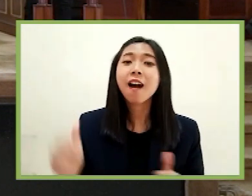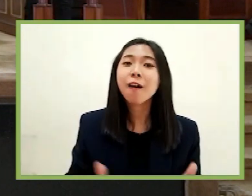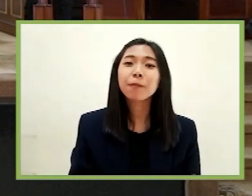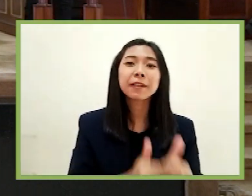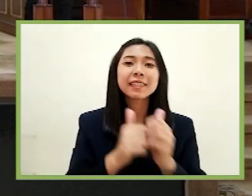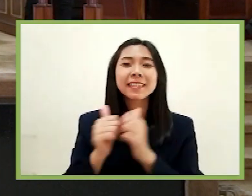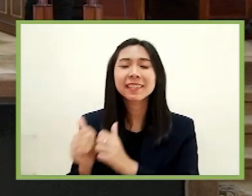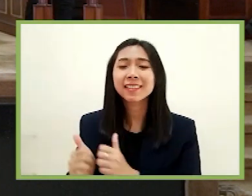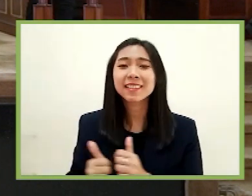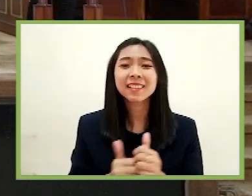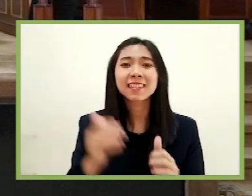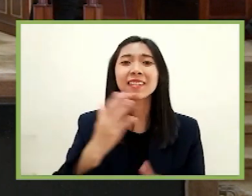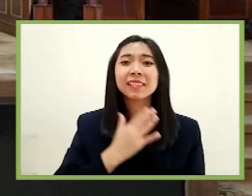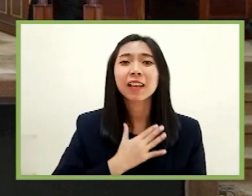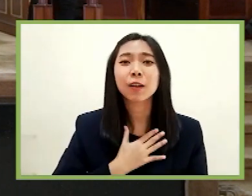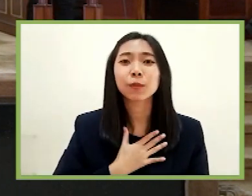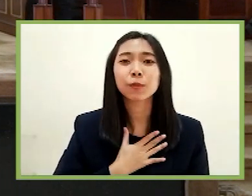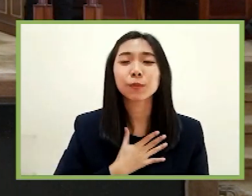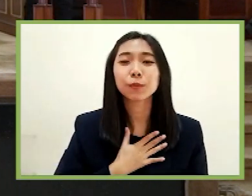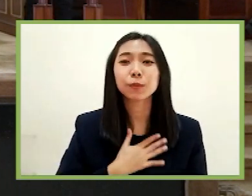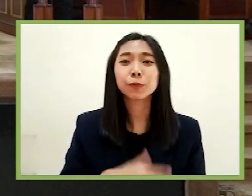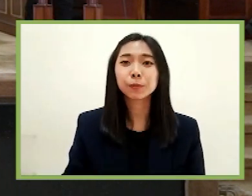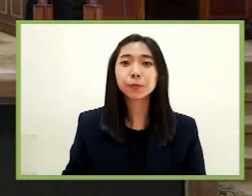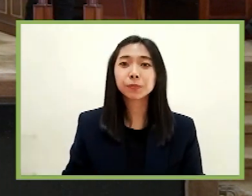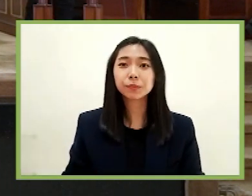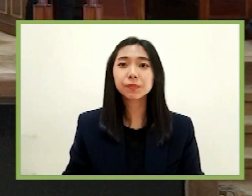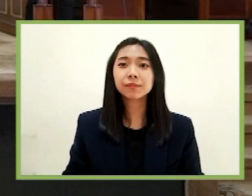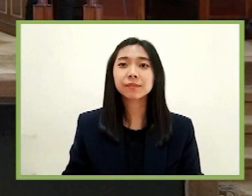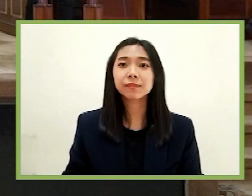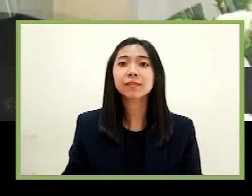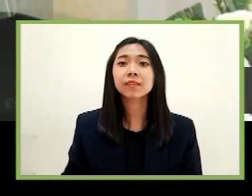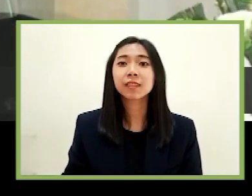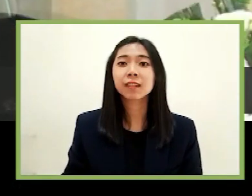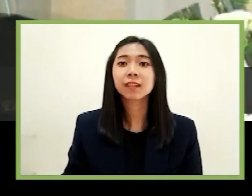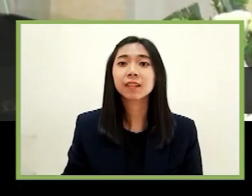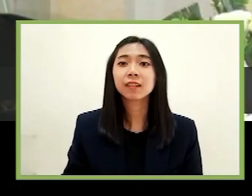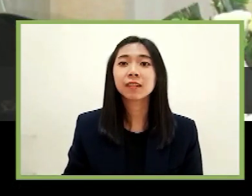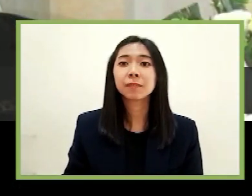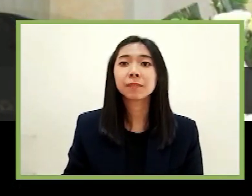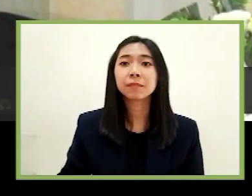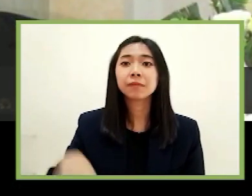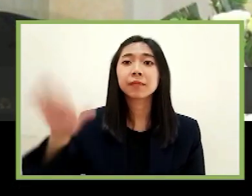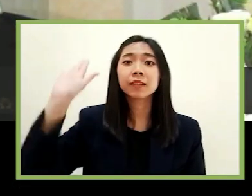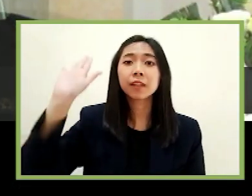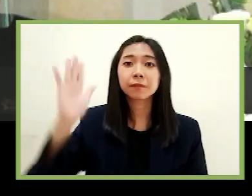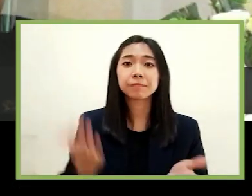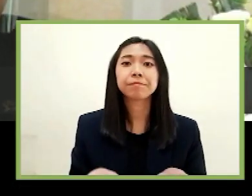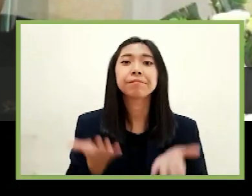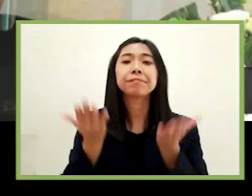semangat mesrah takut ia Berikanku